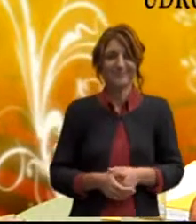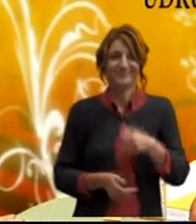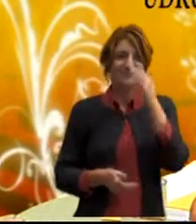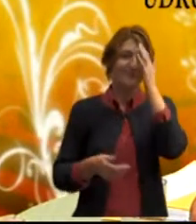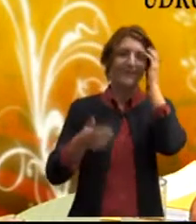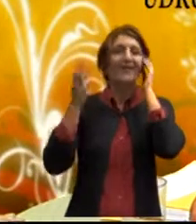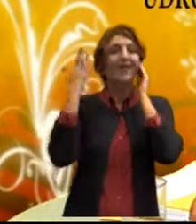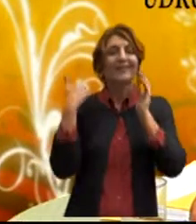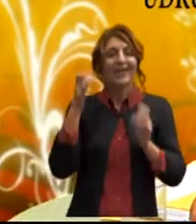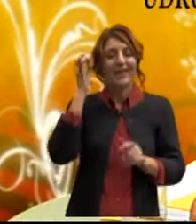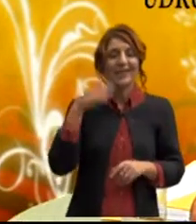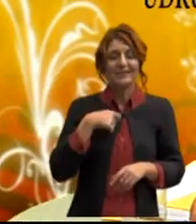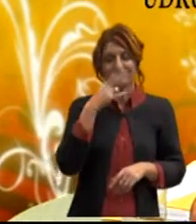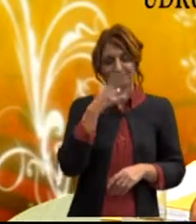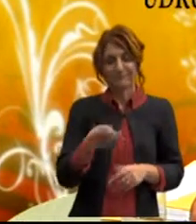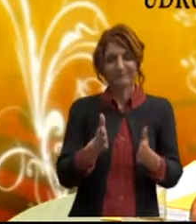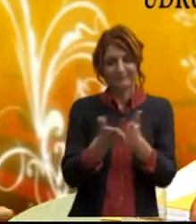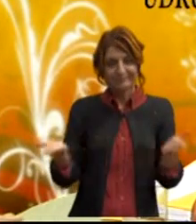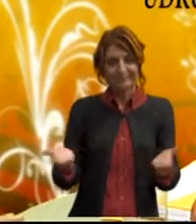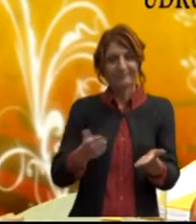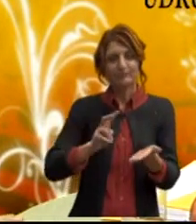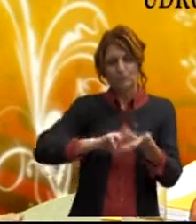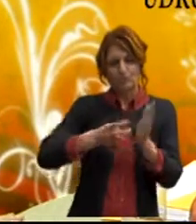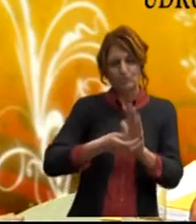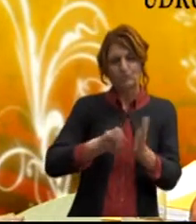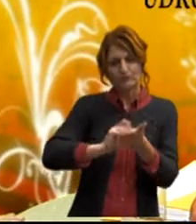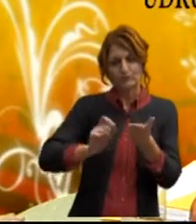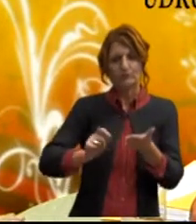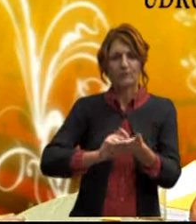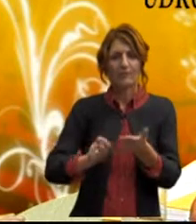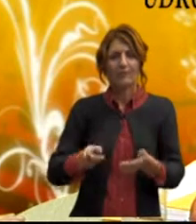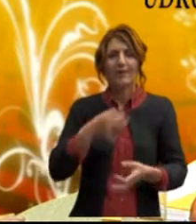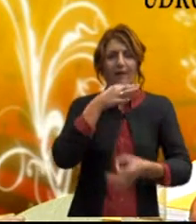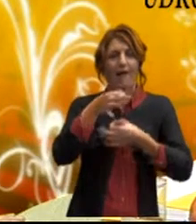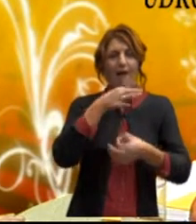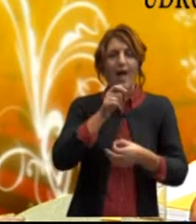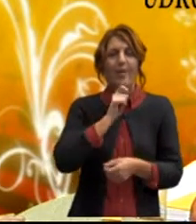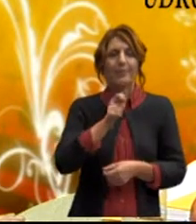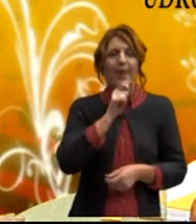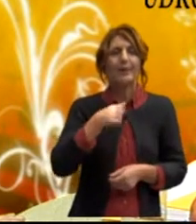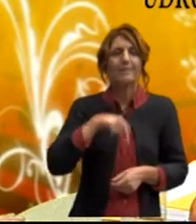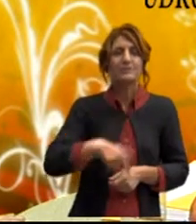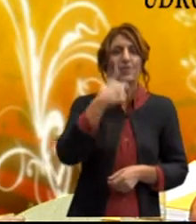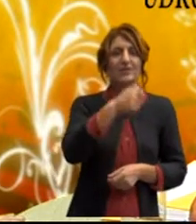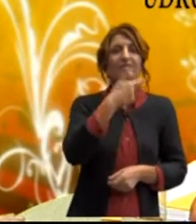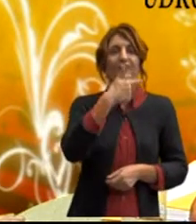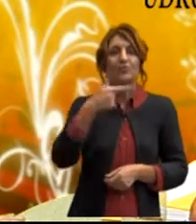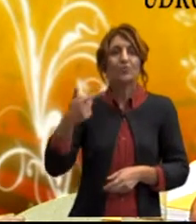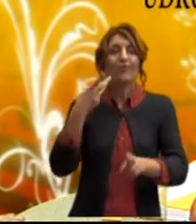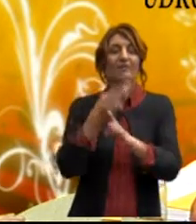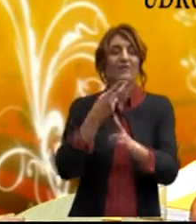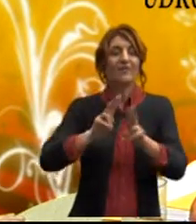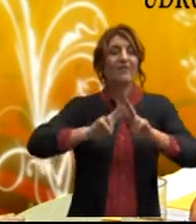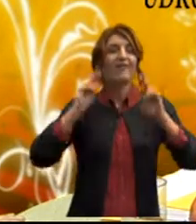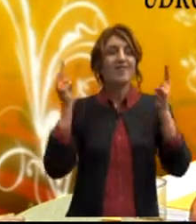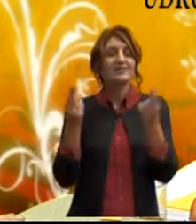jedan časopis koji je stručno napravio jednu anketu, pa je kazao da smo mi 122. zemlja na svijetu što